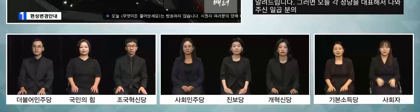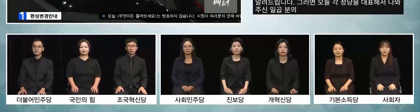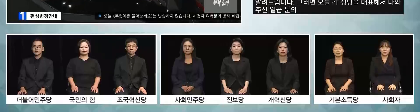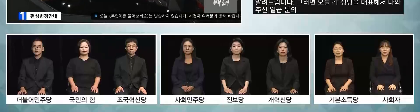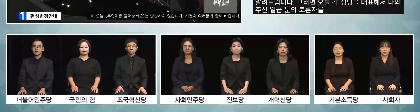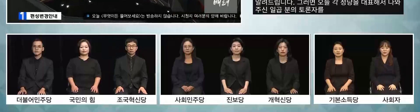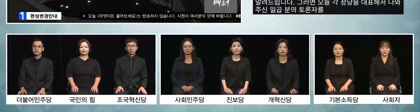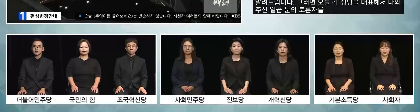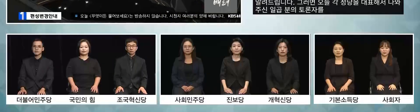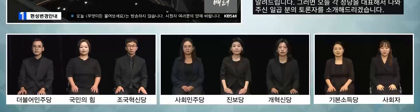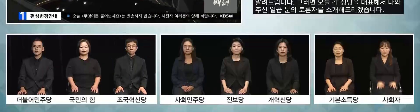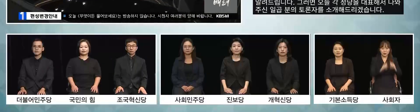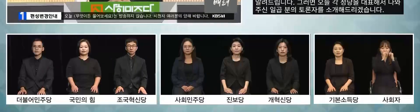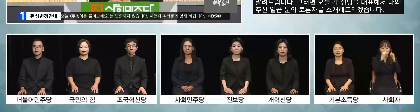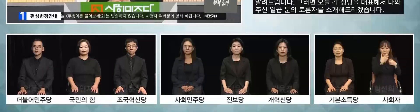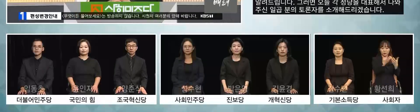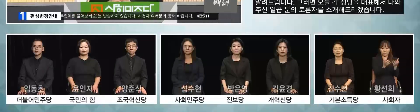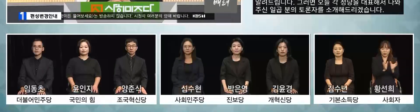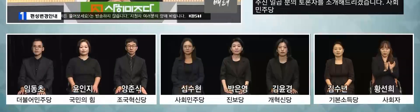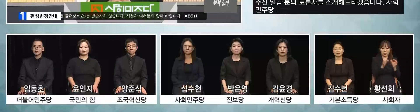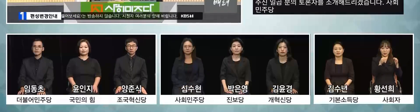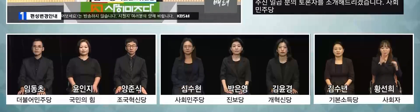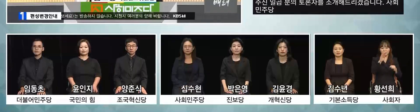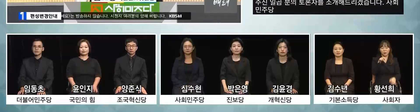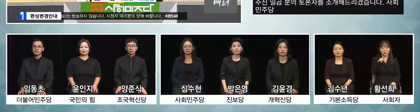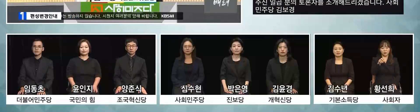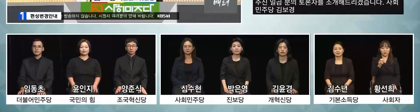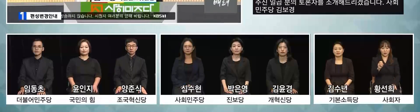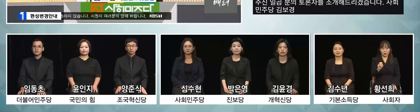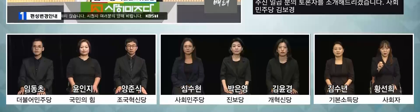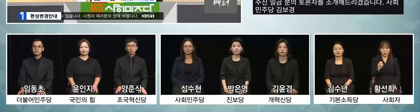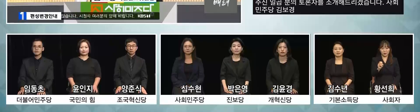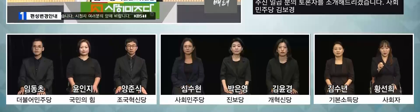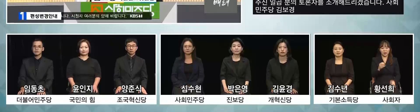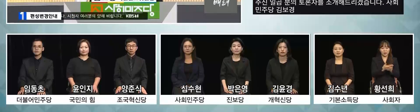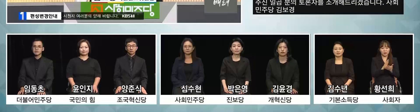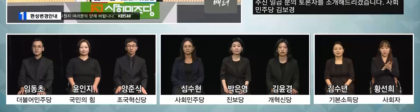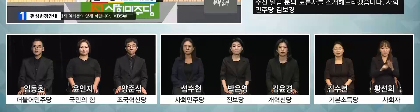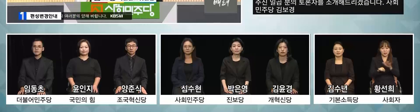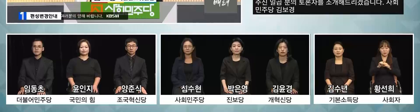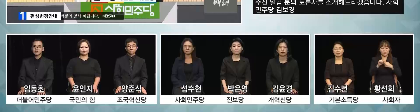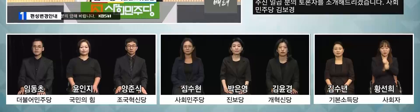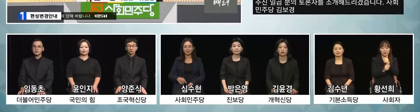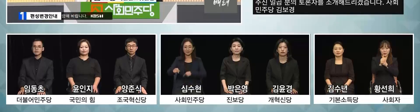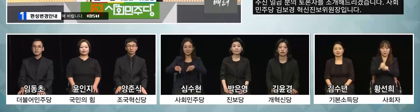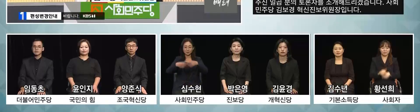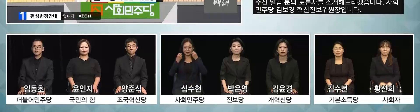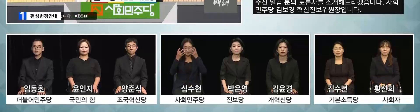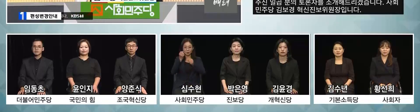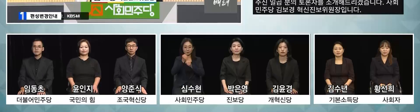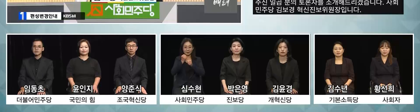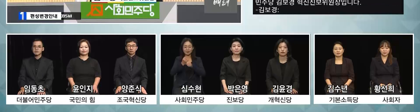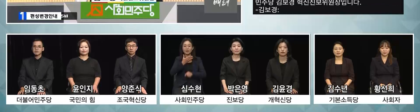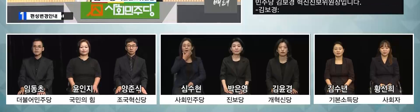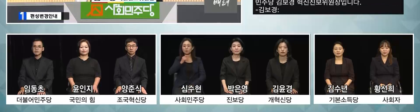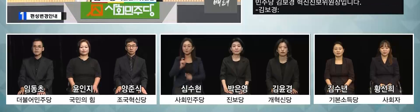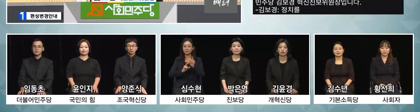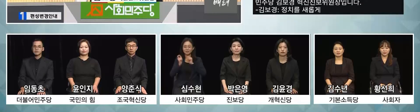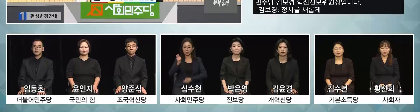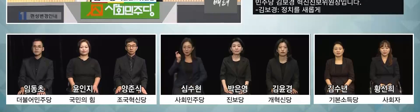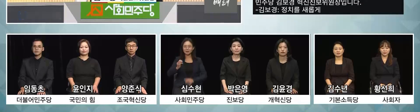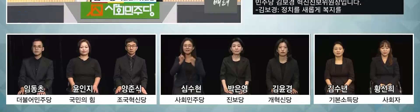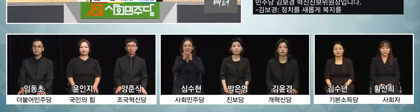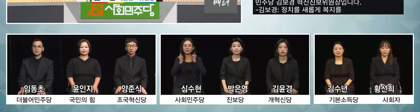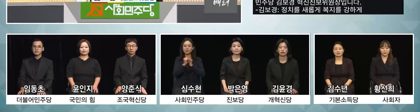소개해드리겠습니다. 사회민주당 김보경 혁신진보위원장입니다. 정치를 새롭게 복지를 강하게